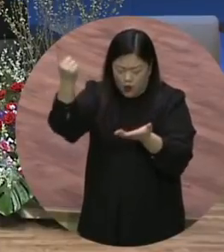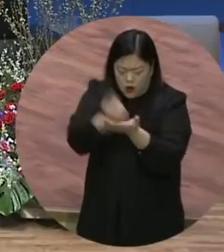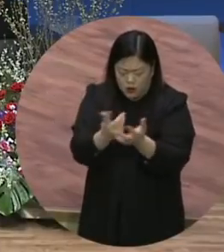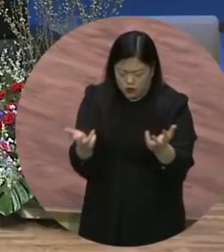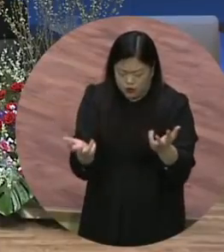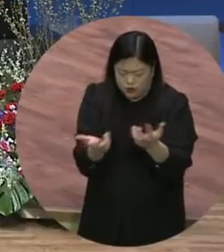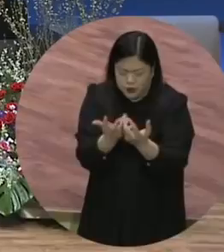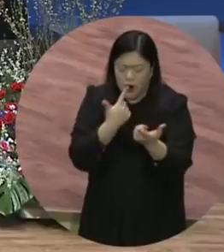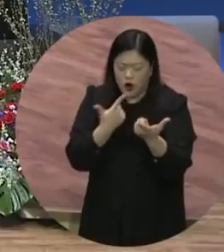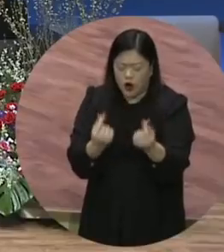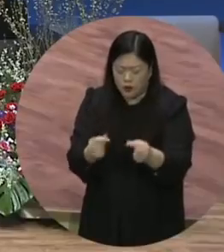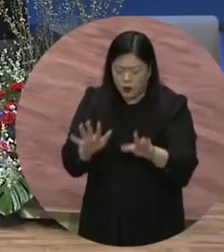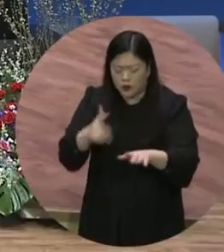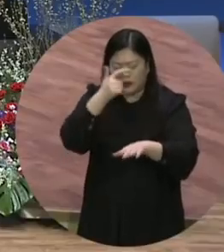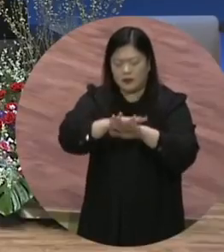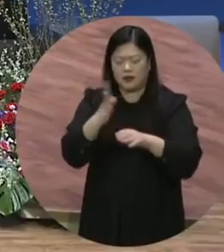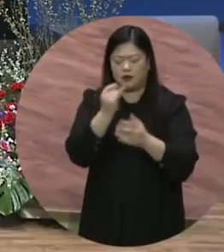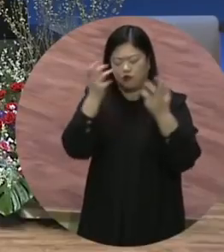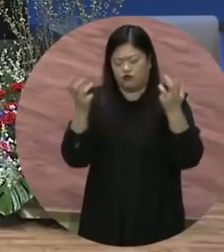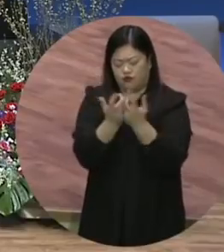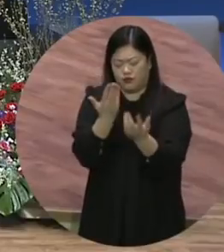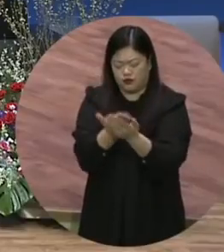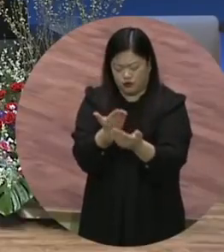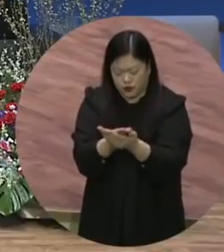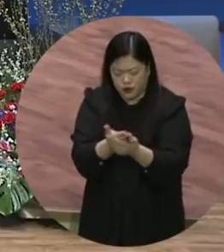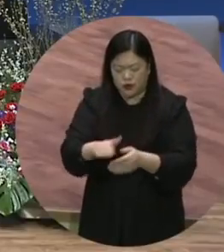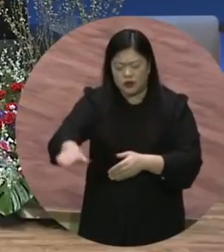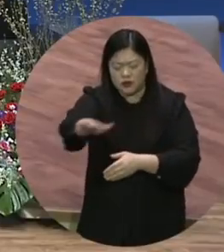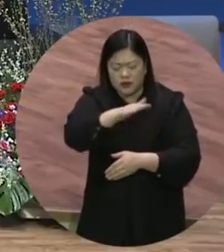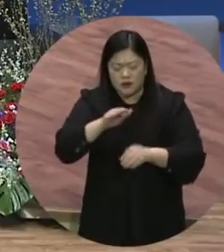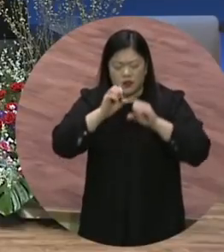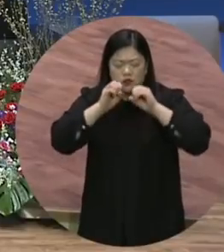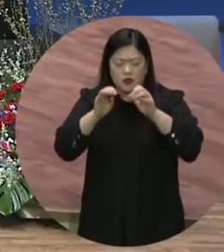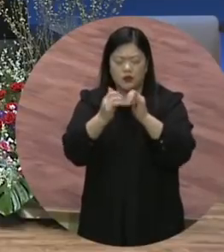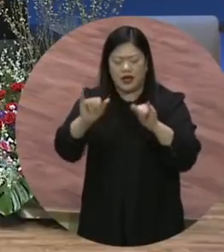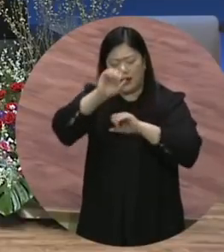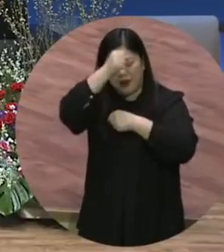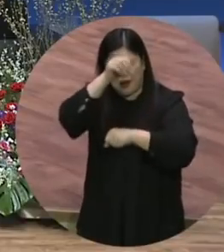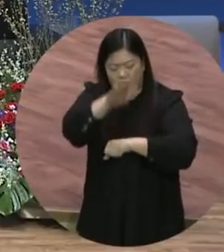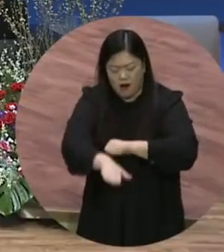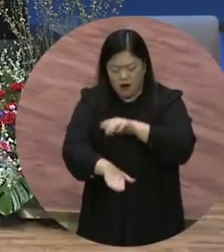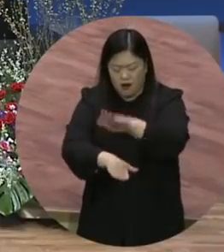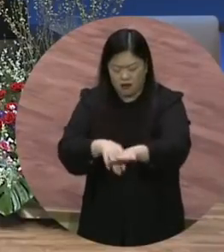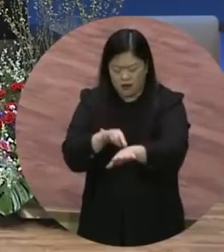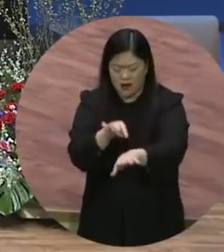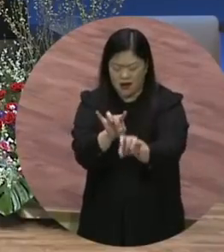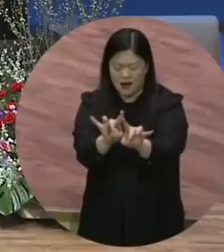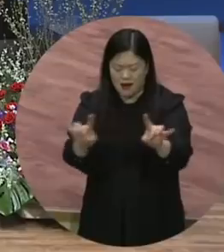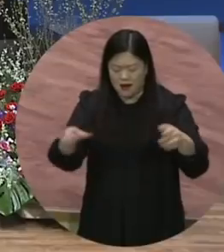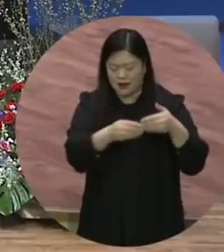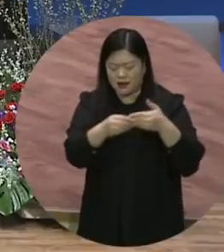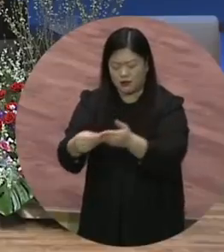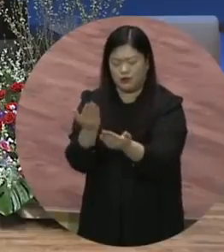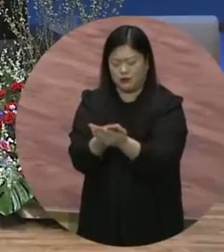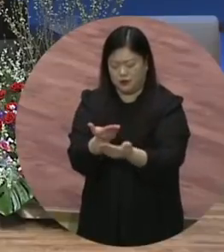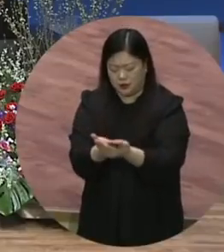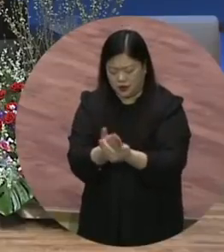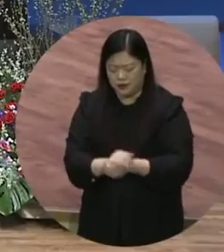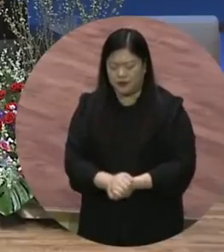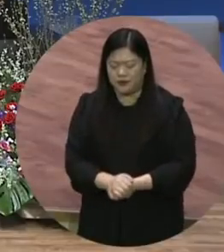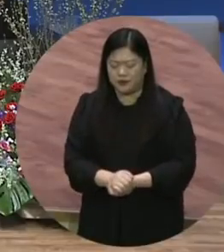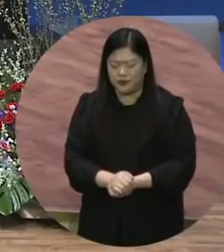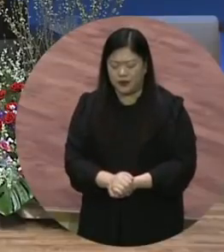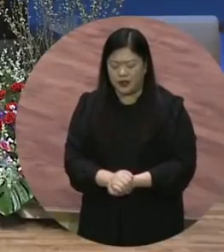일어나시며 전도자의 발걸음마다 역사하심으로 하나님의 능력의 말씀이 선포되게 하옵소서. 아멘. 지금 이 시간 축복받는 은혜의 시간이 되게